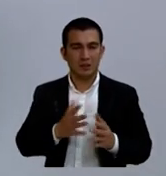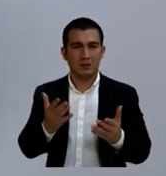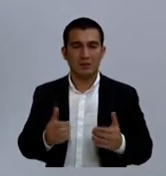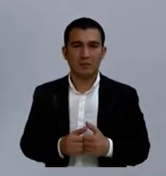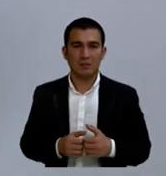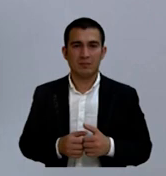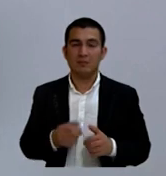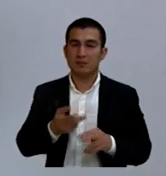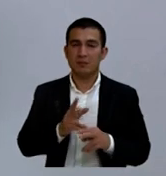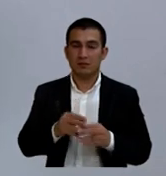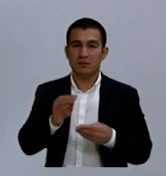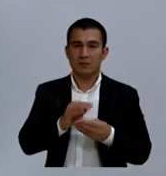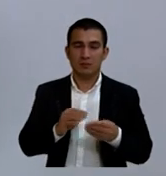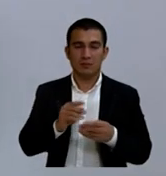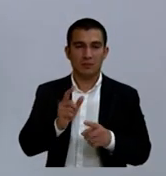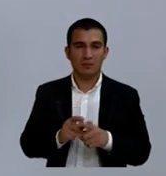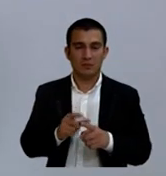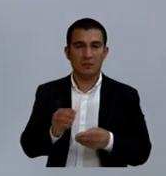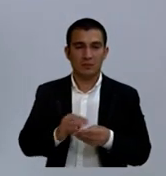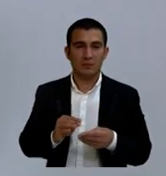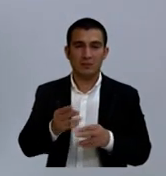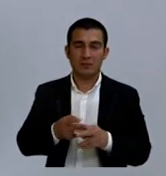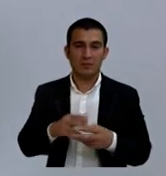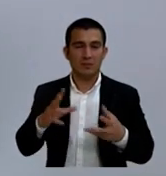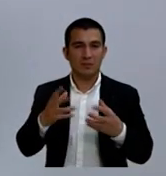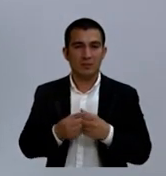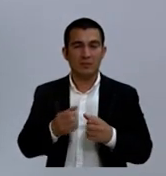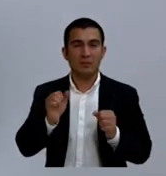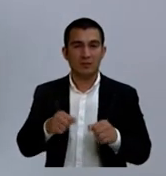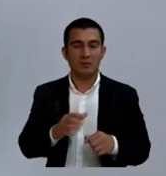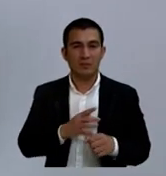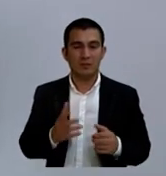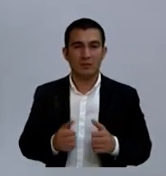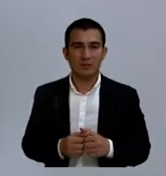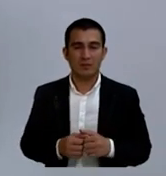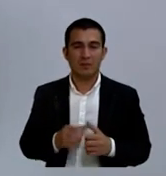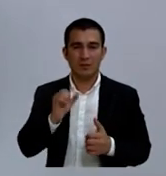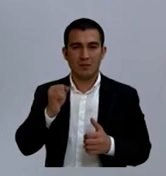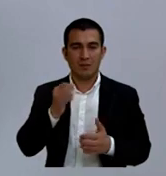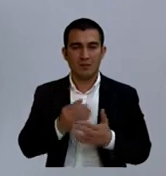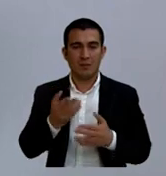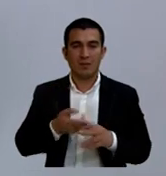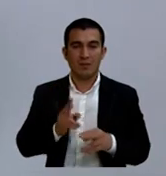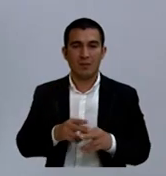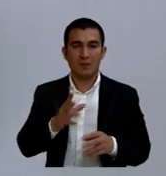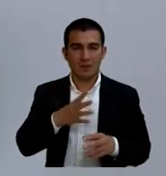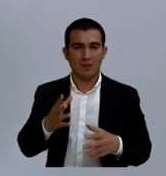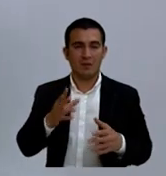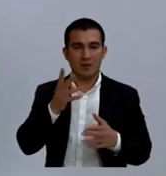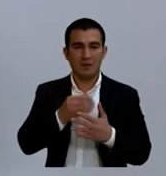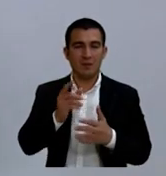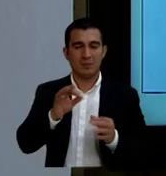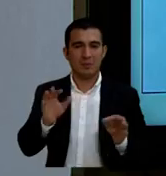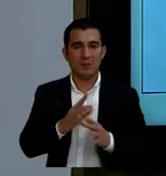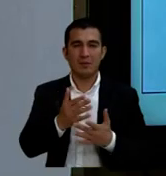Chunki so'zni takrorlayverish, noo'rin takrorlayverish asha mana shu adabiyotning, san'atning o'limi hisoblanadi.